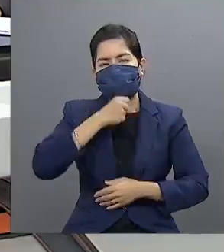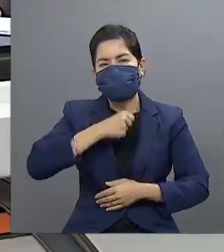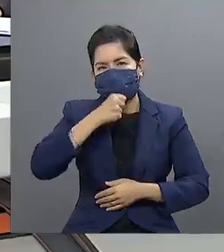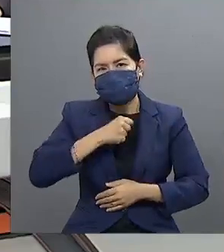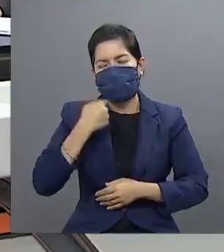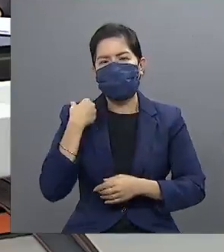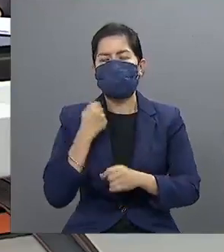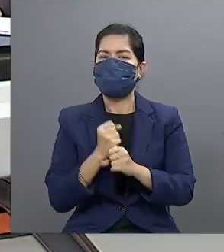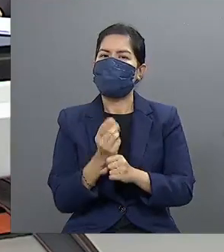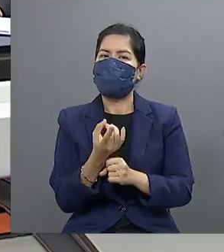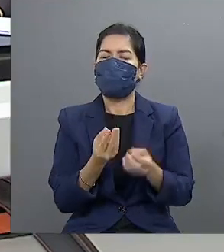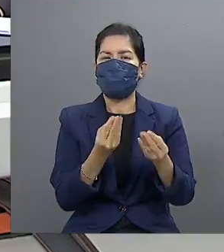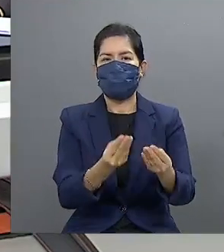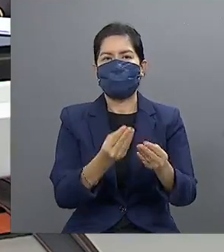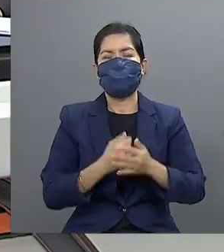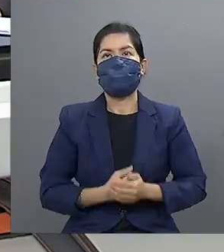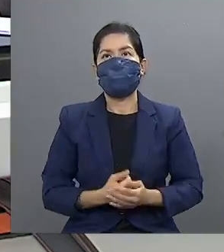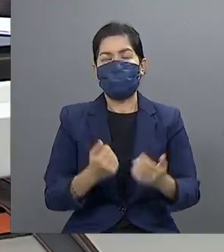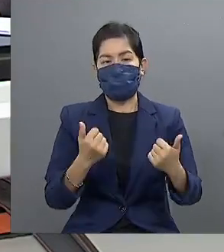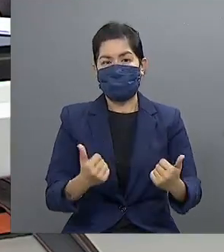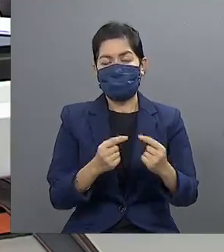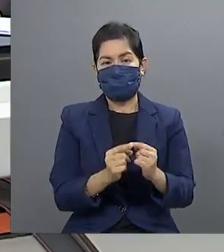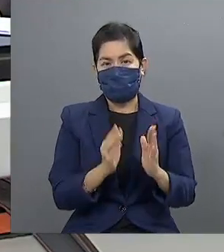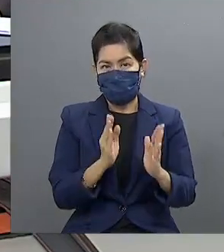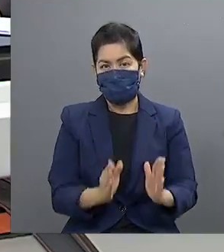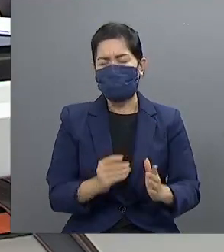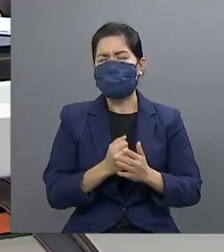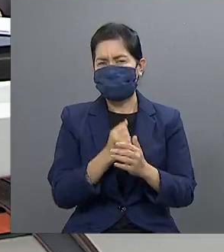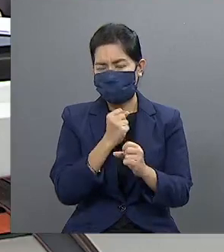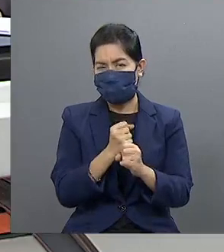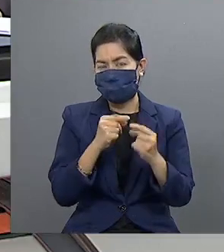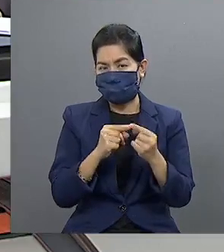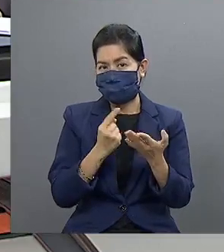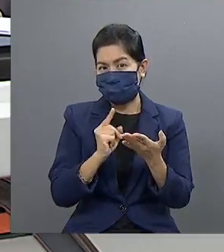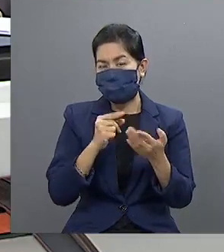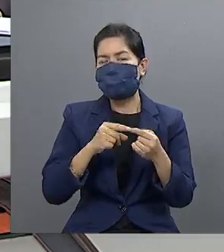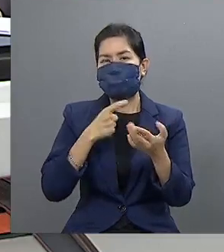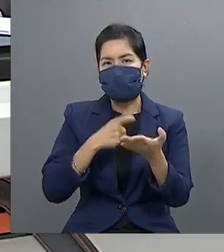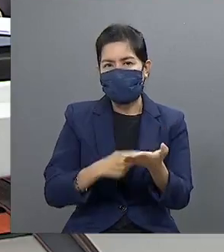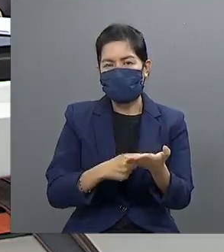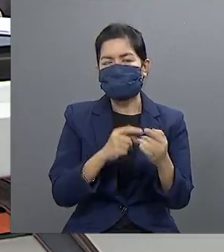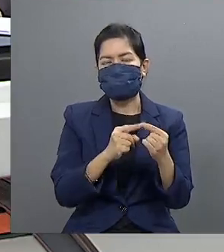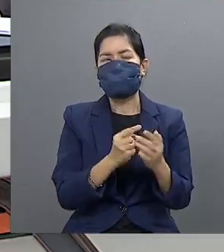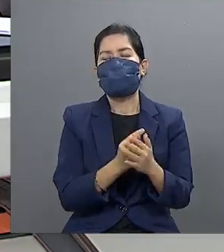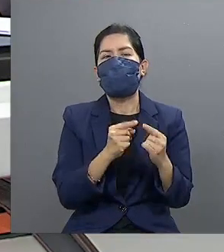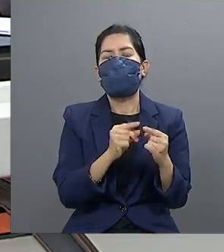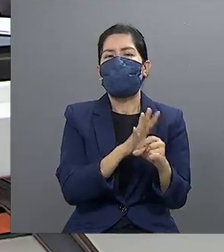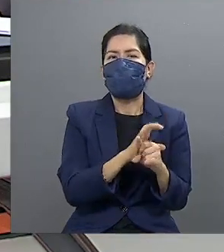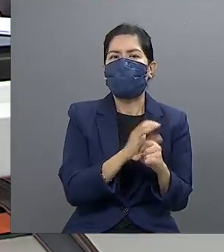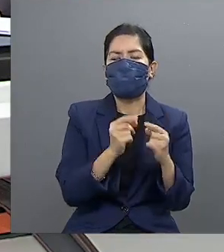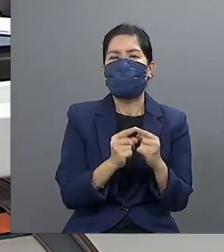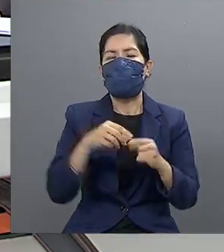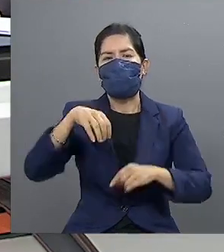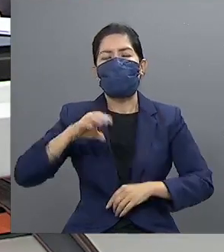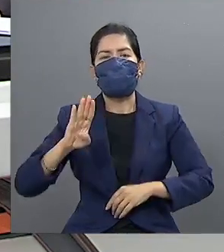ผู้ชมคะวันนี้ผู้เอาประกันภัยโควิด -19 ของบริษัทอาคเนย์ประกันภัยและบริษัทไทยประกันภัยกว่า400คนค่ะไปร้องเรียนผ่าน